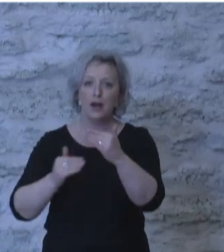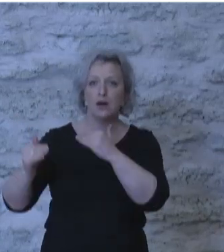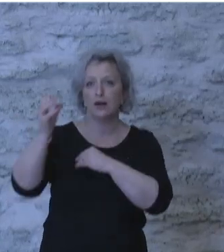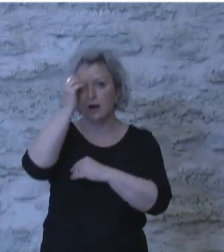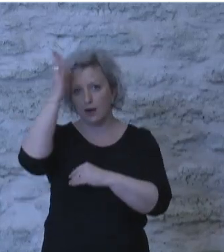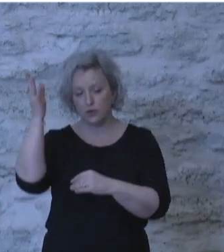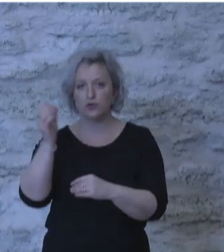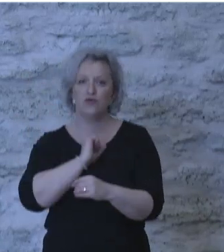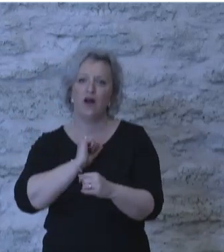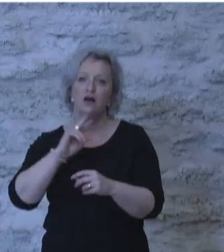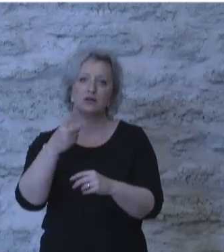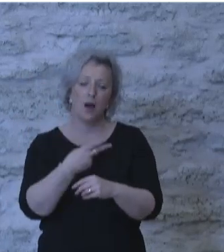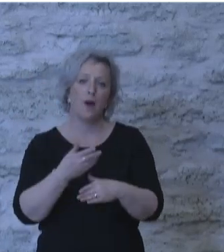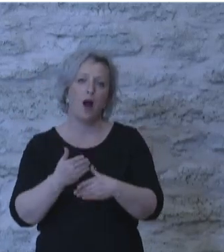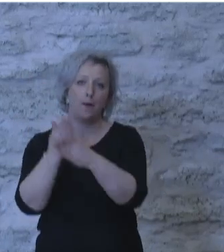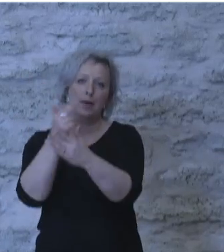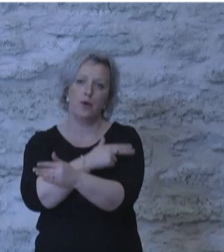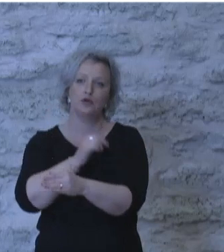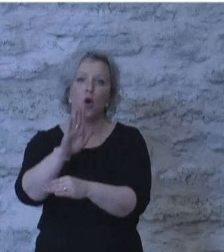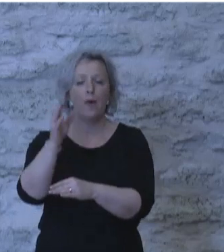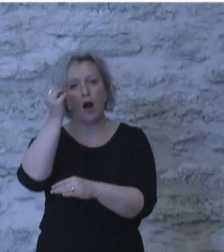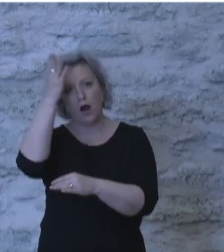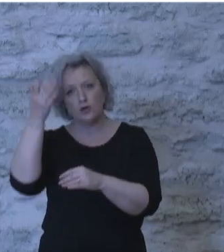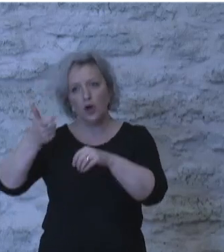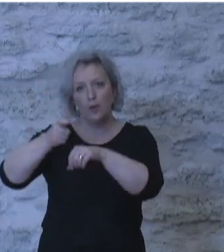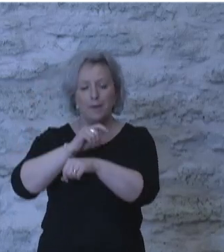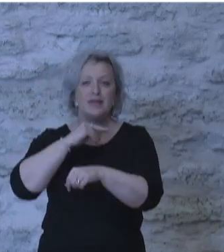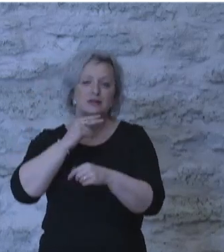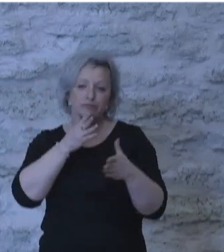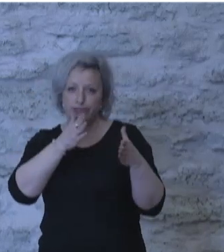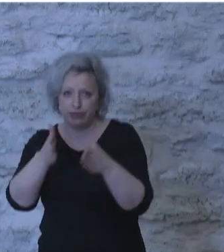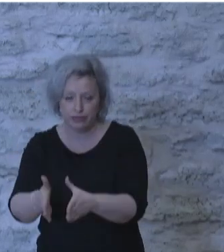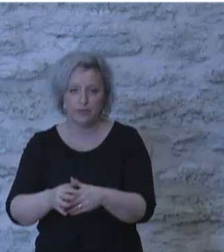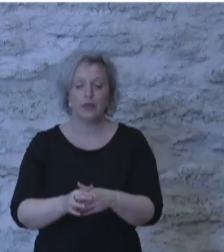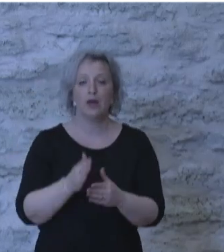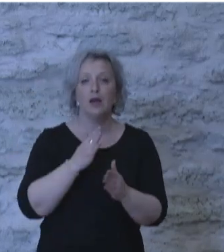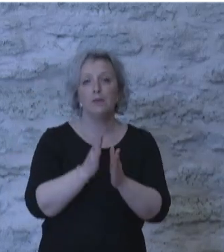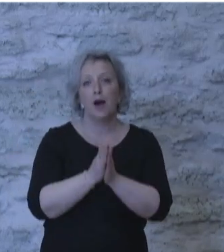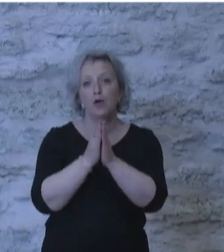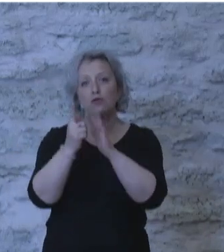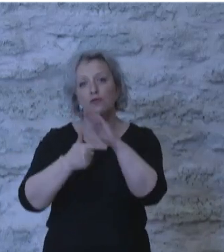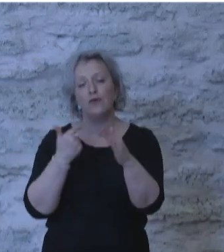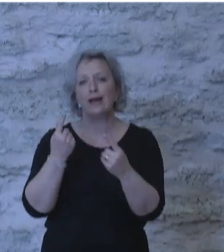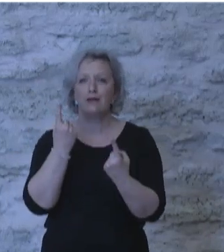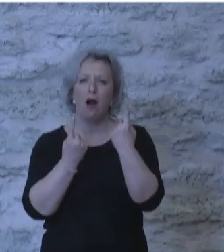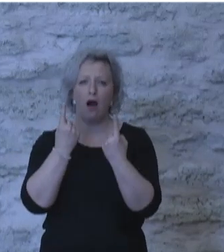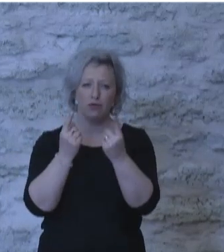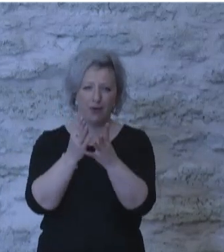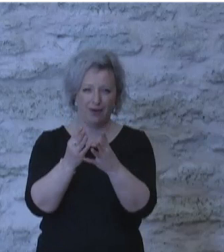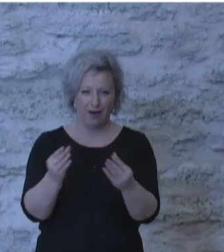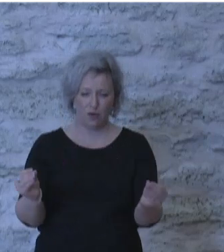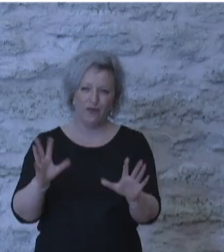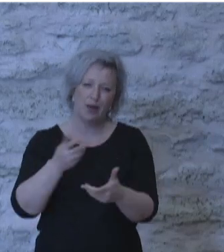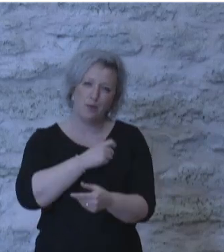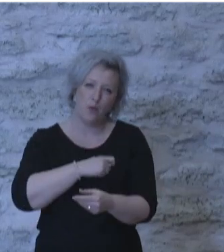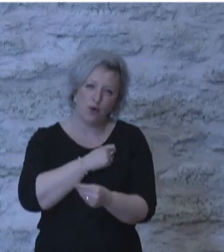peame me ka abipolitseinike hariduse tõsiselt suhtuma. Ma palun veel, et hajutaksite teatud sellist kahtlust või mured selle